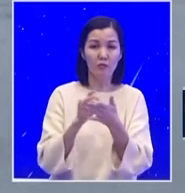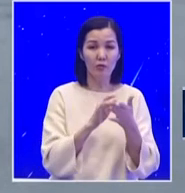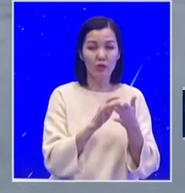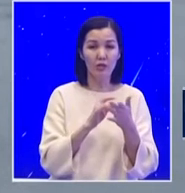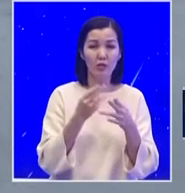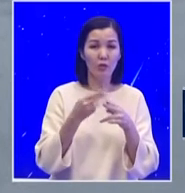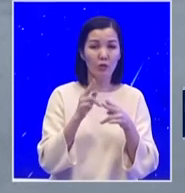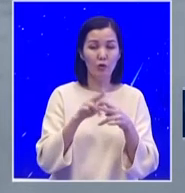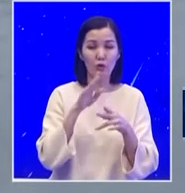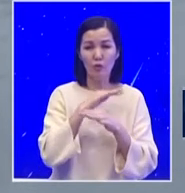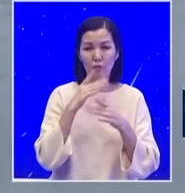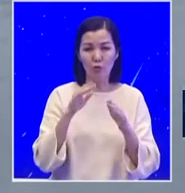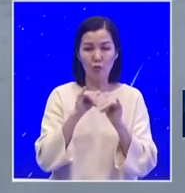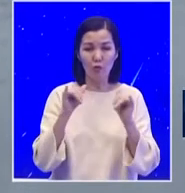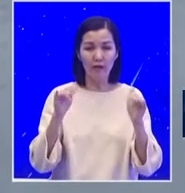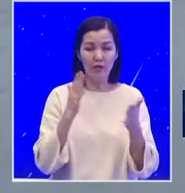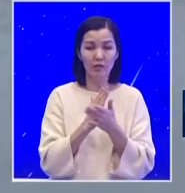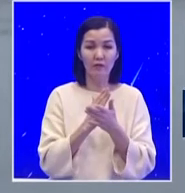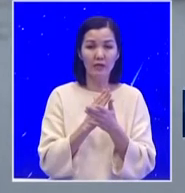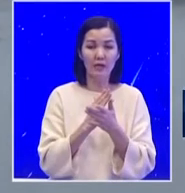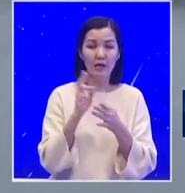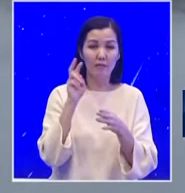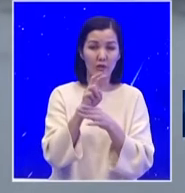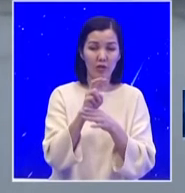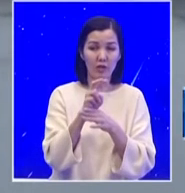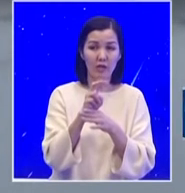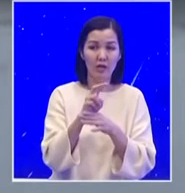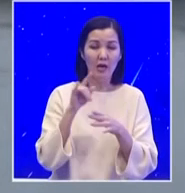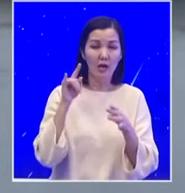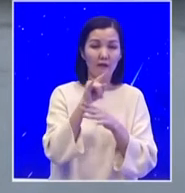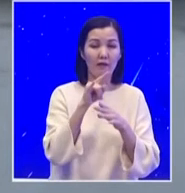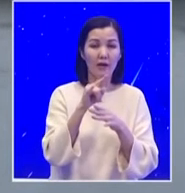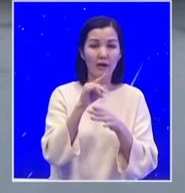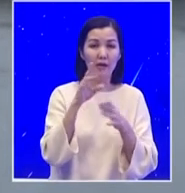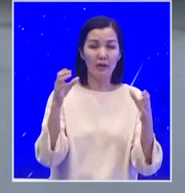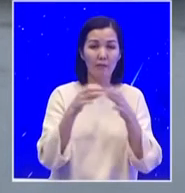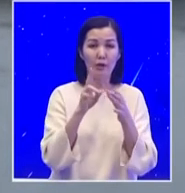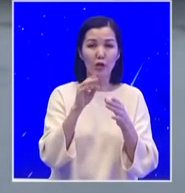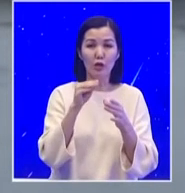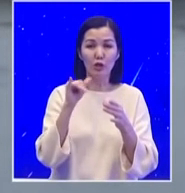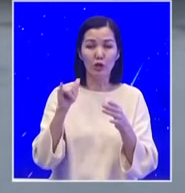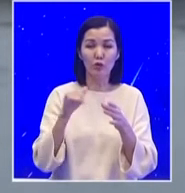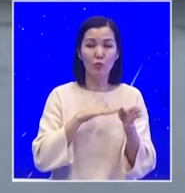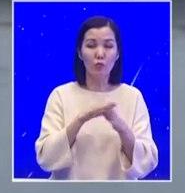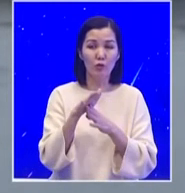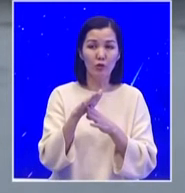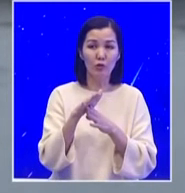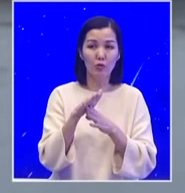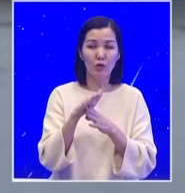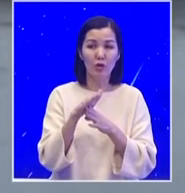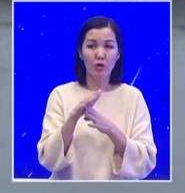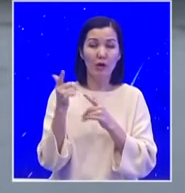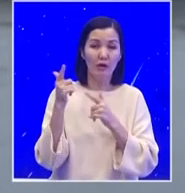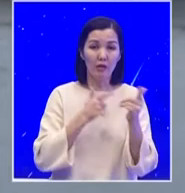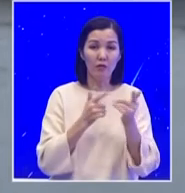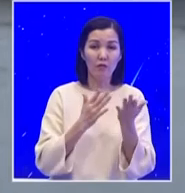на Алакуль ежегодно увеличивается, и авиакомпания «Жетсу» в этом году уже полностью